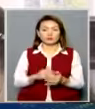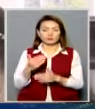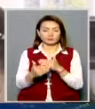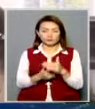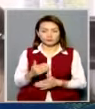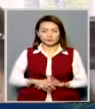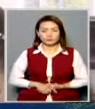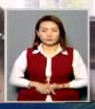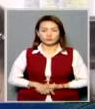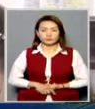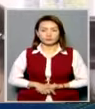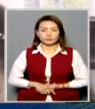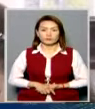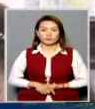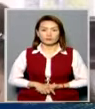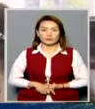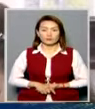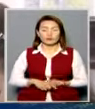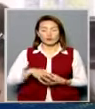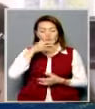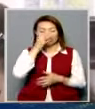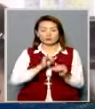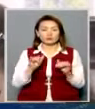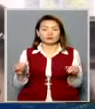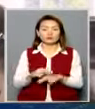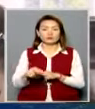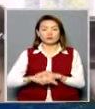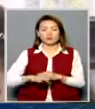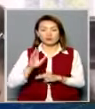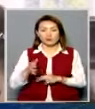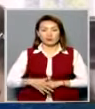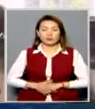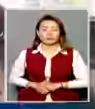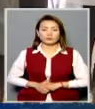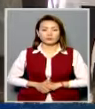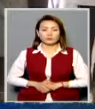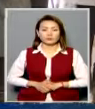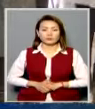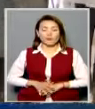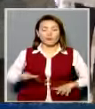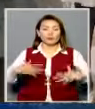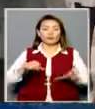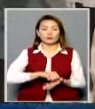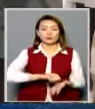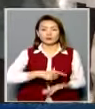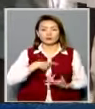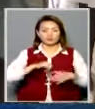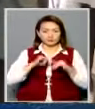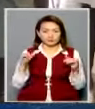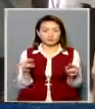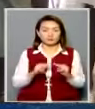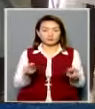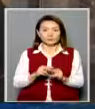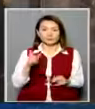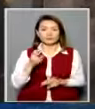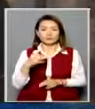мақсатында бүгін мына педагогтарға тәжірибе алмасу бағытында осындай сабағымыз жүріп жатыр. Семинарға қатысып өзін дамытуға келген